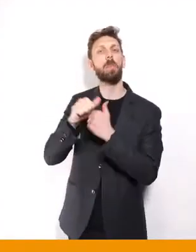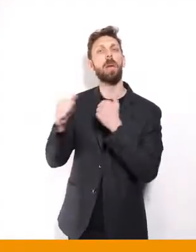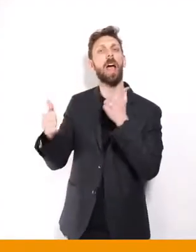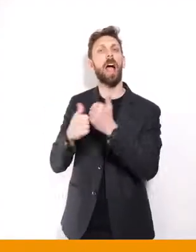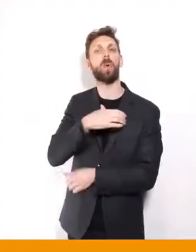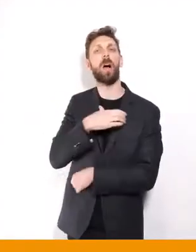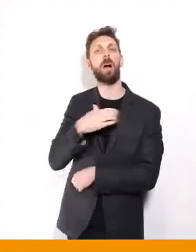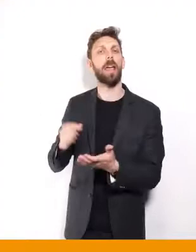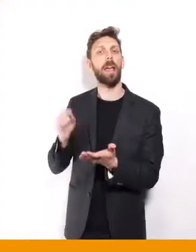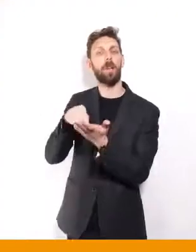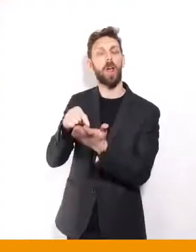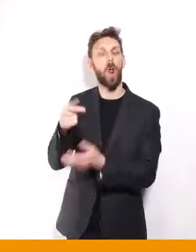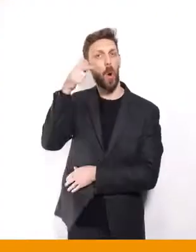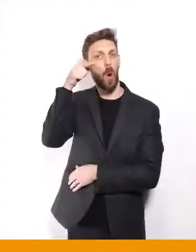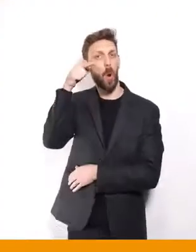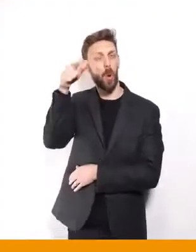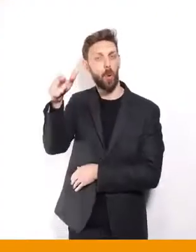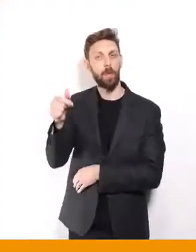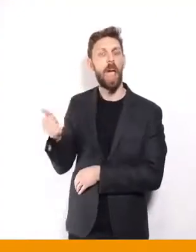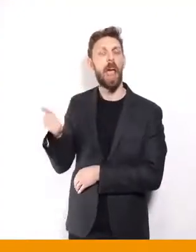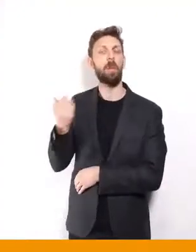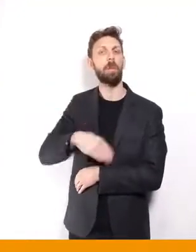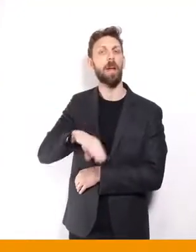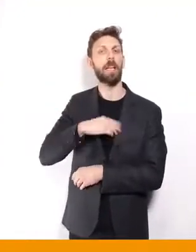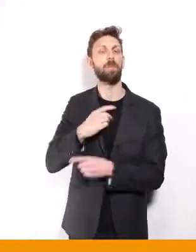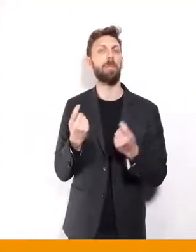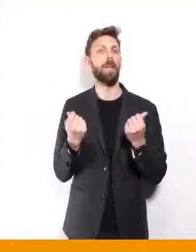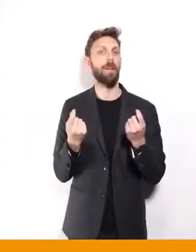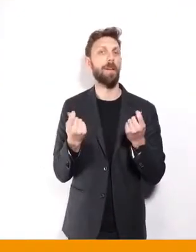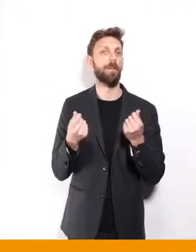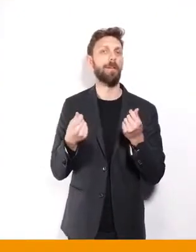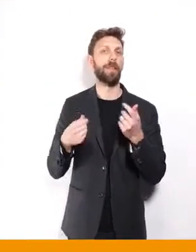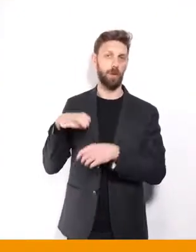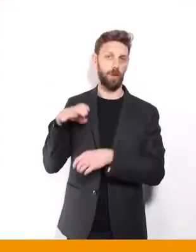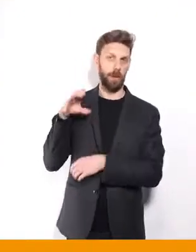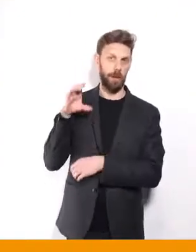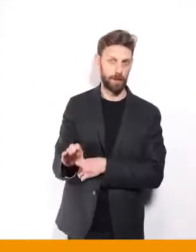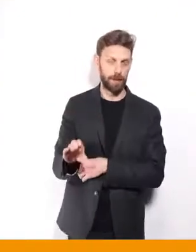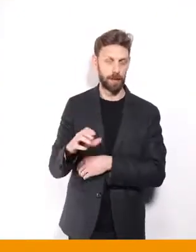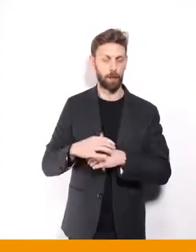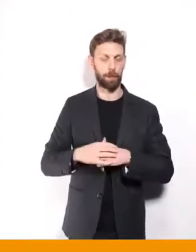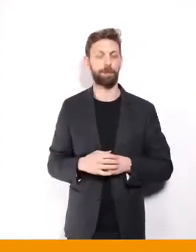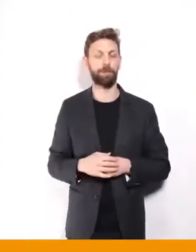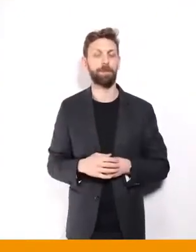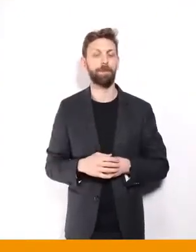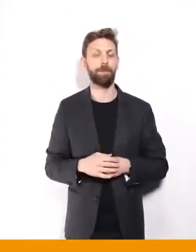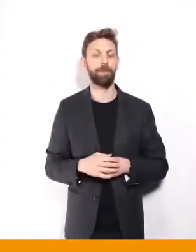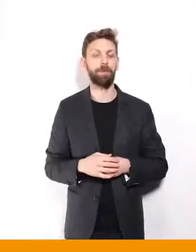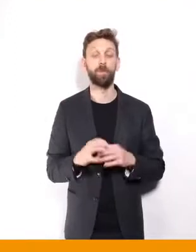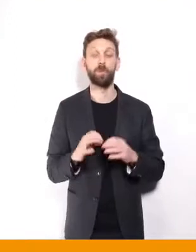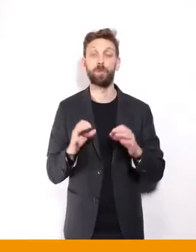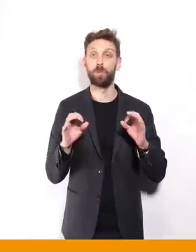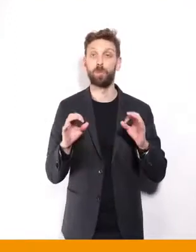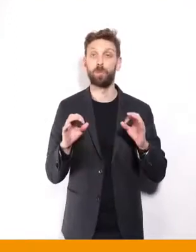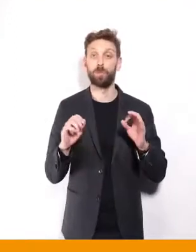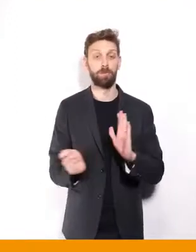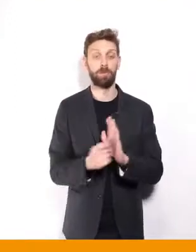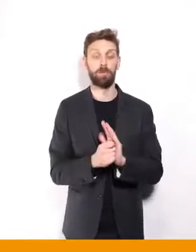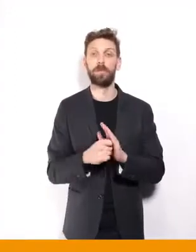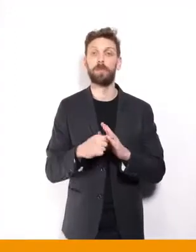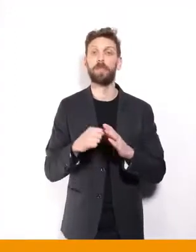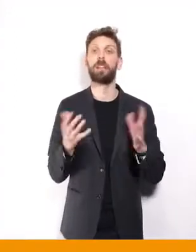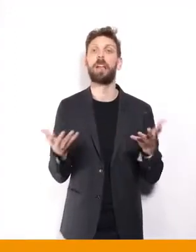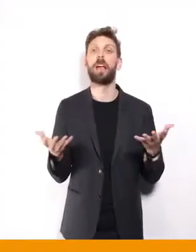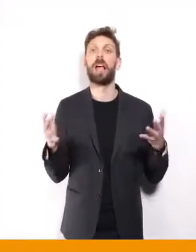Lyon, en charge des finances et des investissements. Et quand, dans une réunion du conseil municipal de